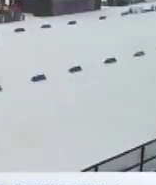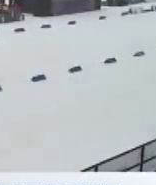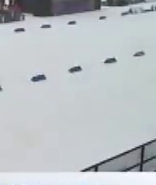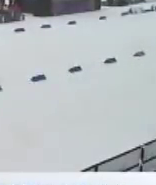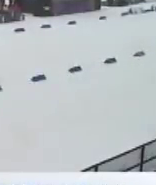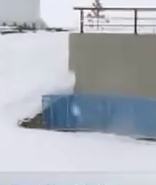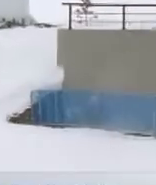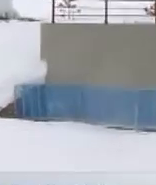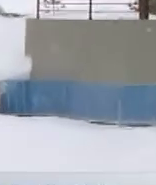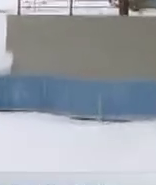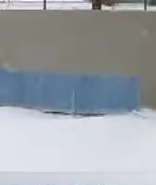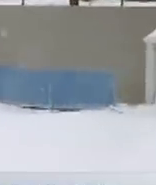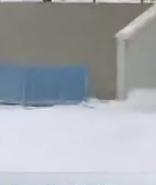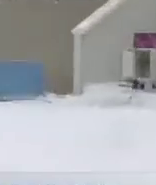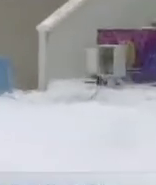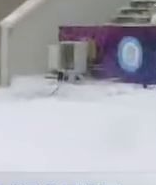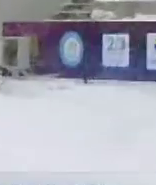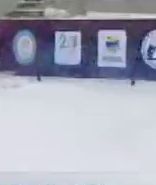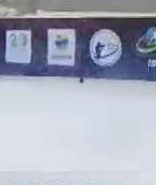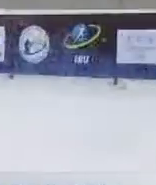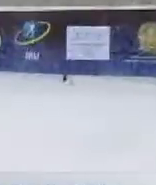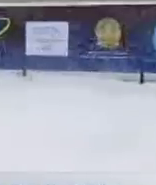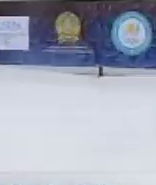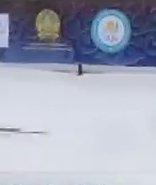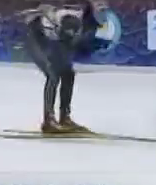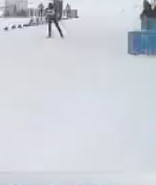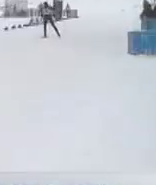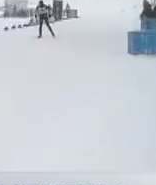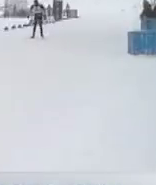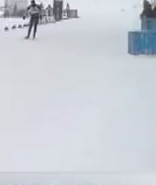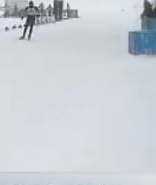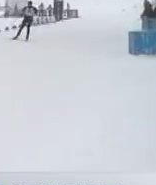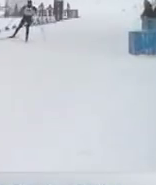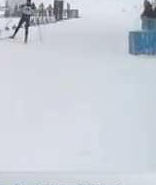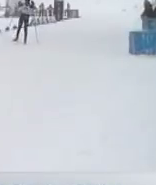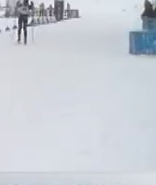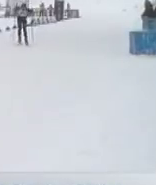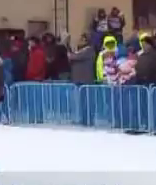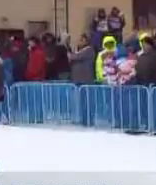сәтті басталды. Шекелесінде ақмолалық Роман Еремин жарыс жеңімпаз атанды.